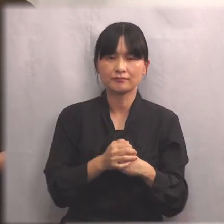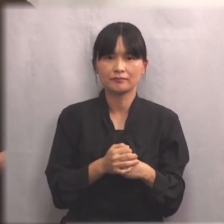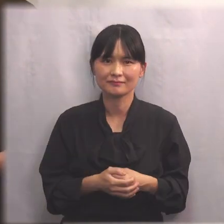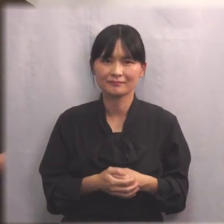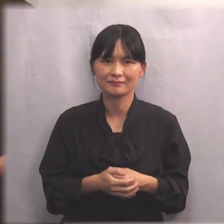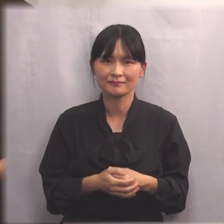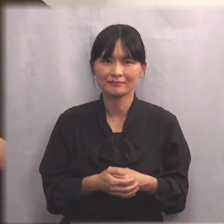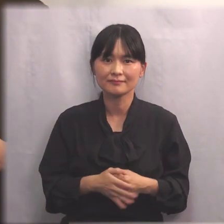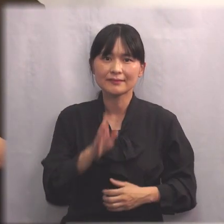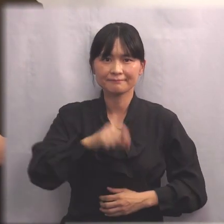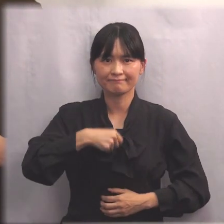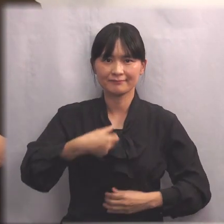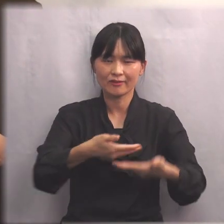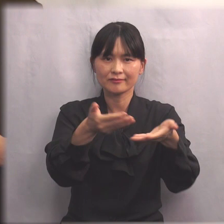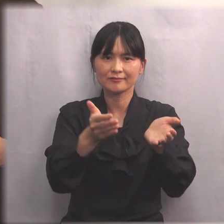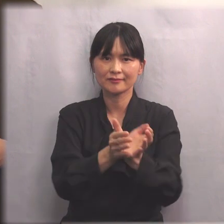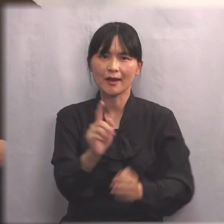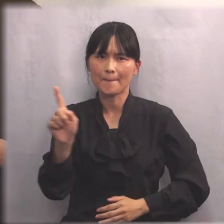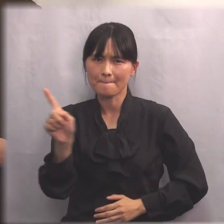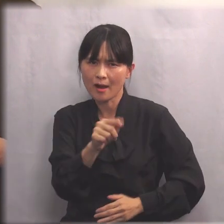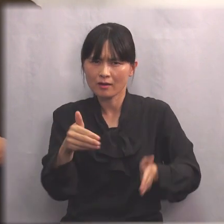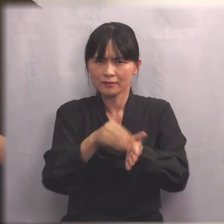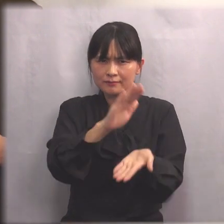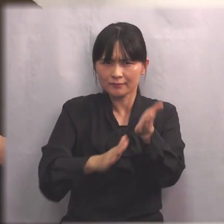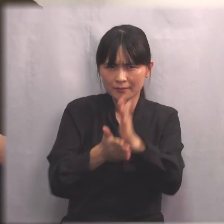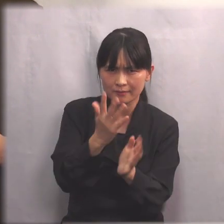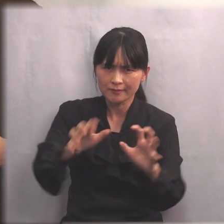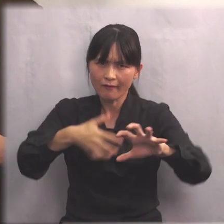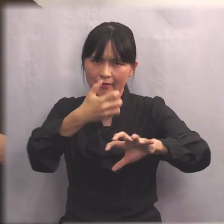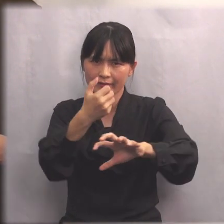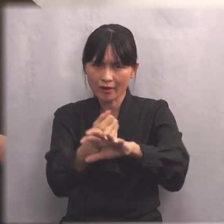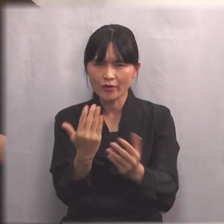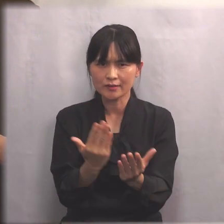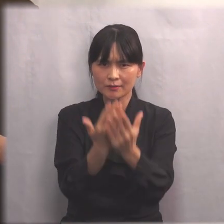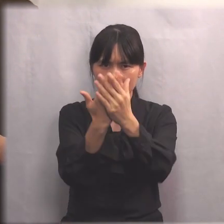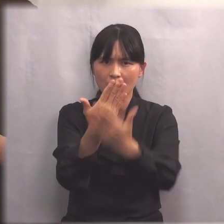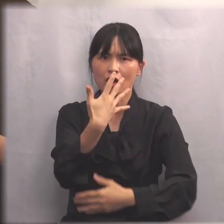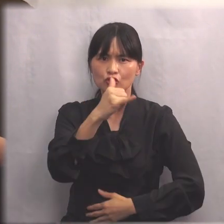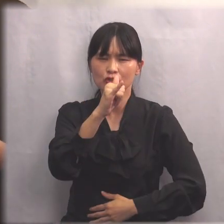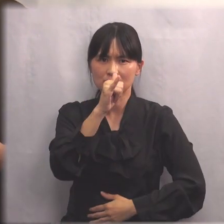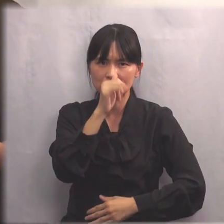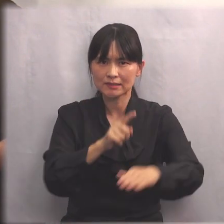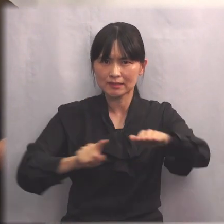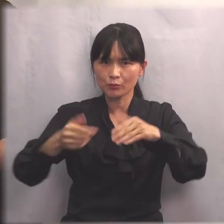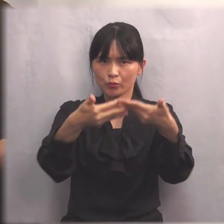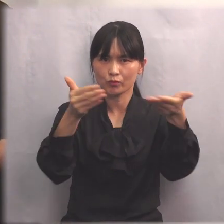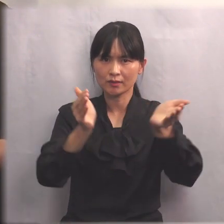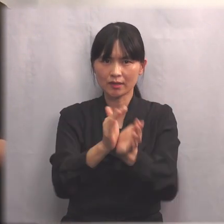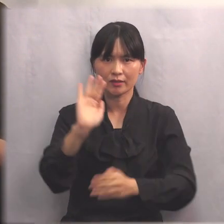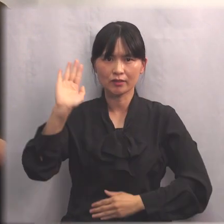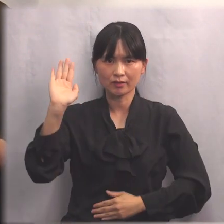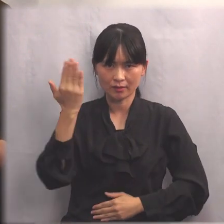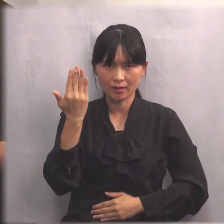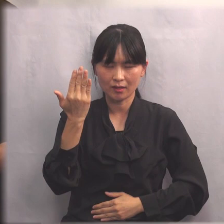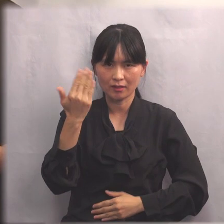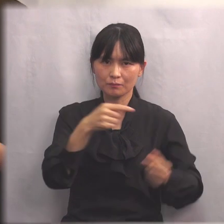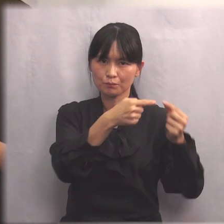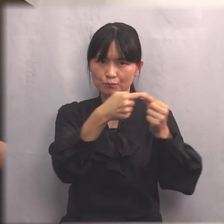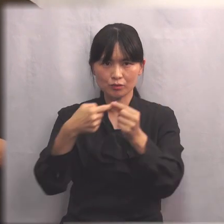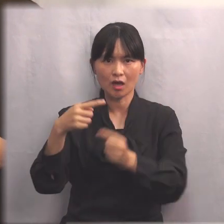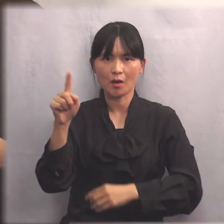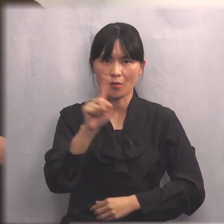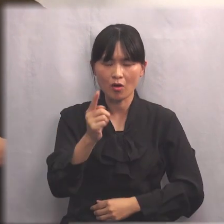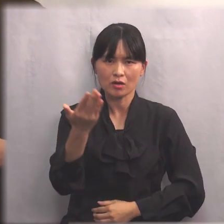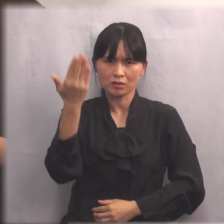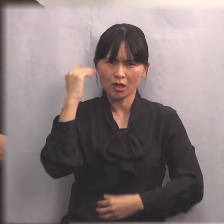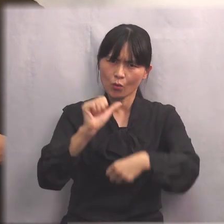권고드리는 제안입니다. 정의당은 끊임없이 혁신하고 진화하는 진보 정당이 될 것이다. 이